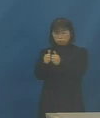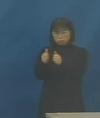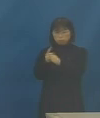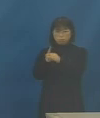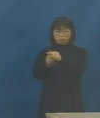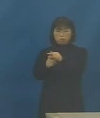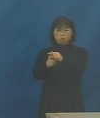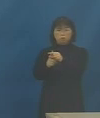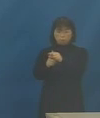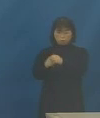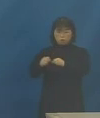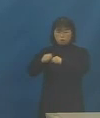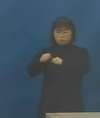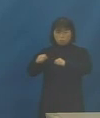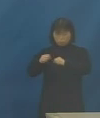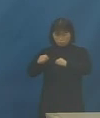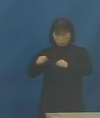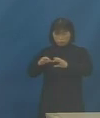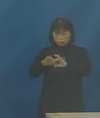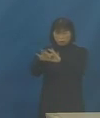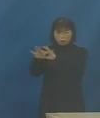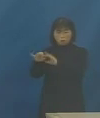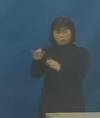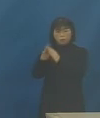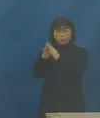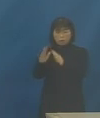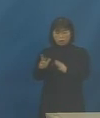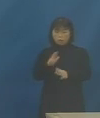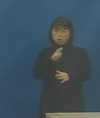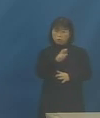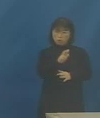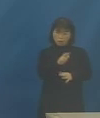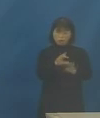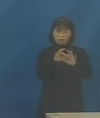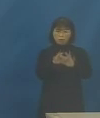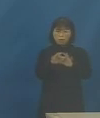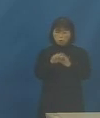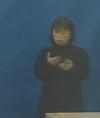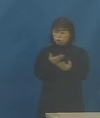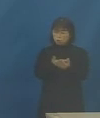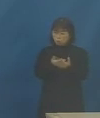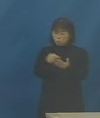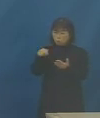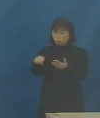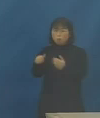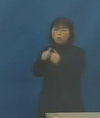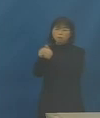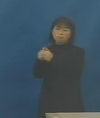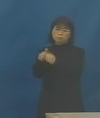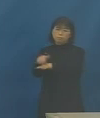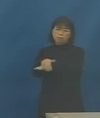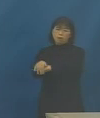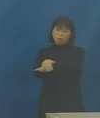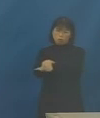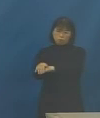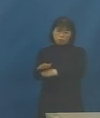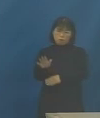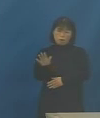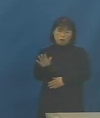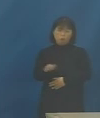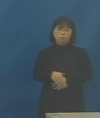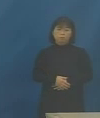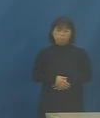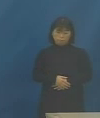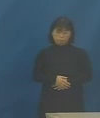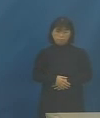関西広域連合の委員会でもこの jrへの要望について議論しようという事に致しておりますジェジュンさん